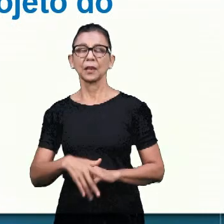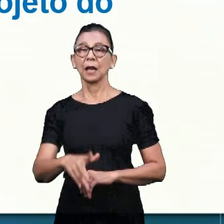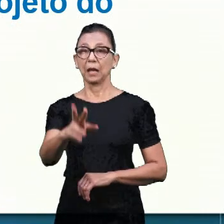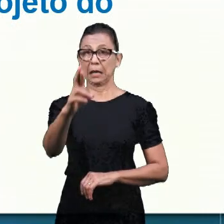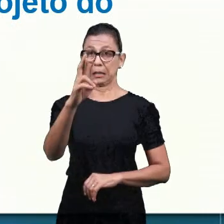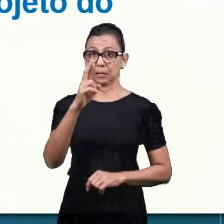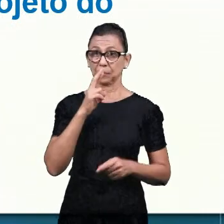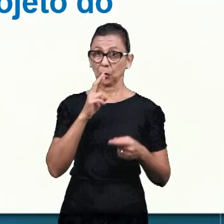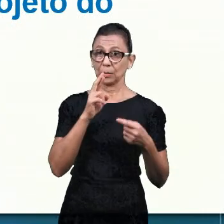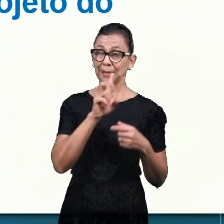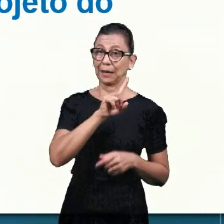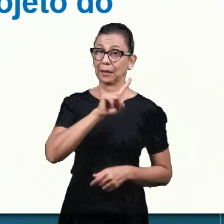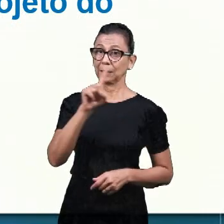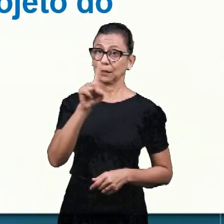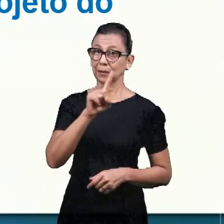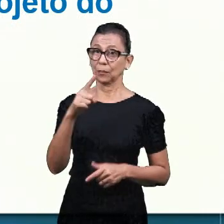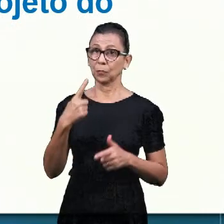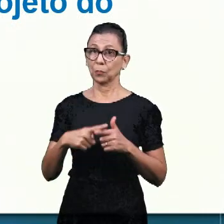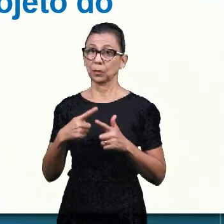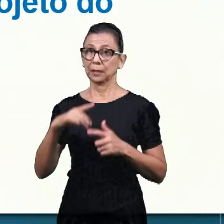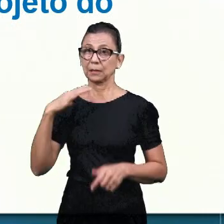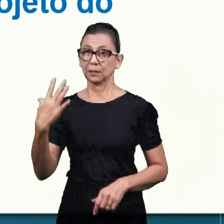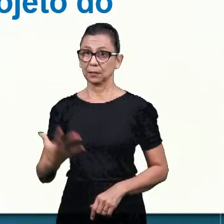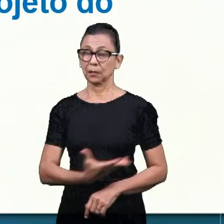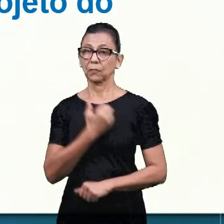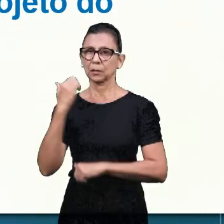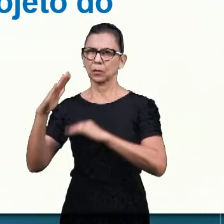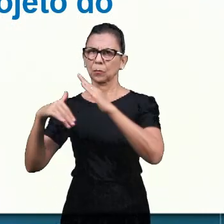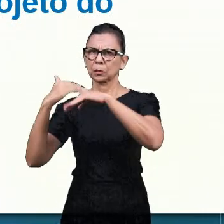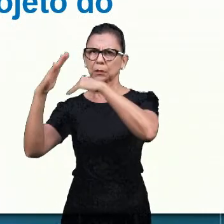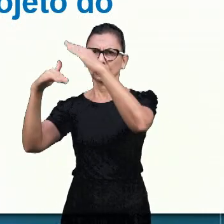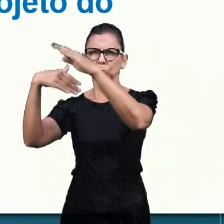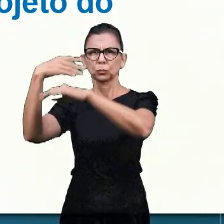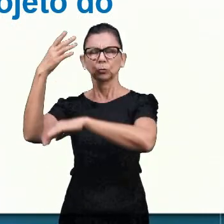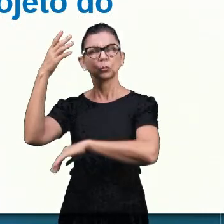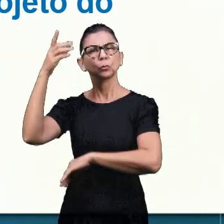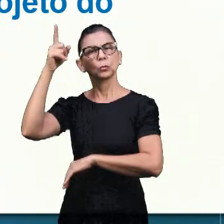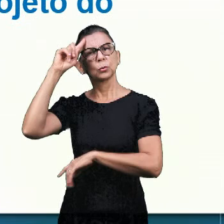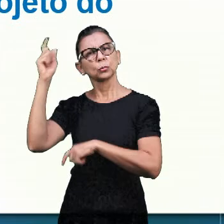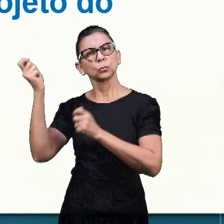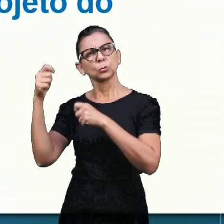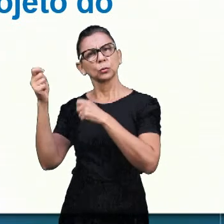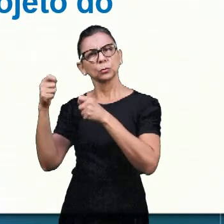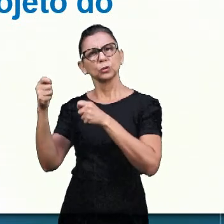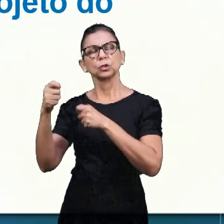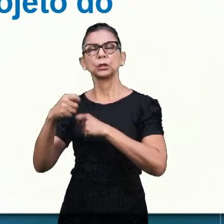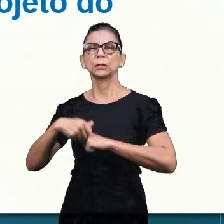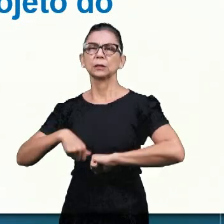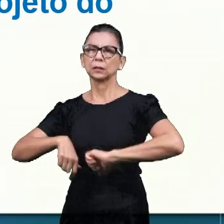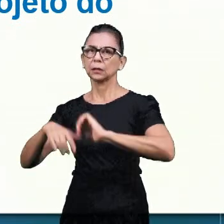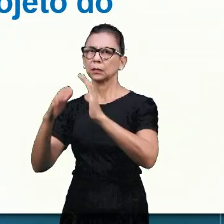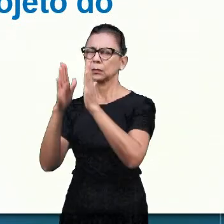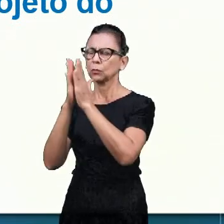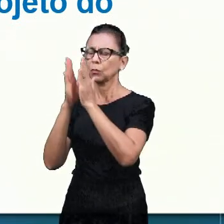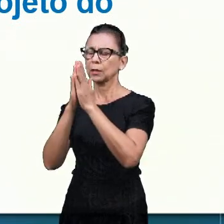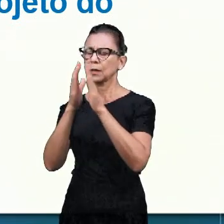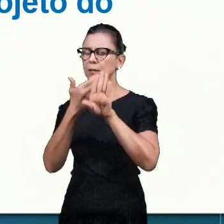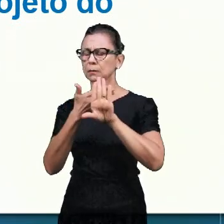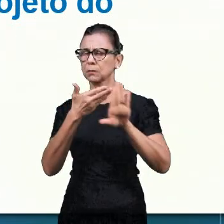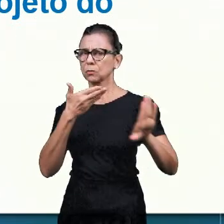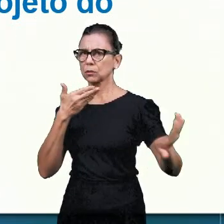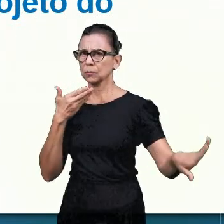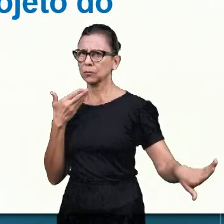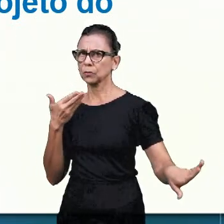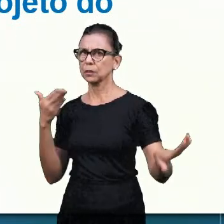car le salut, c'est un processus dynamique de tous les jours. Le serviteur doit chercher la sanctification en s'approchant